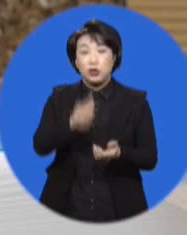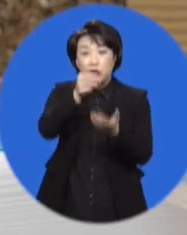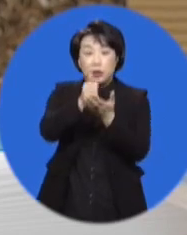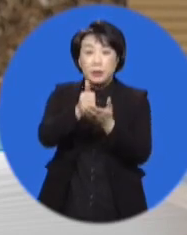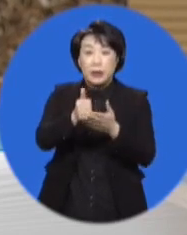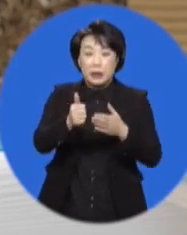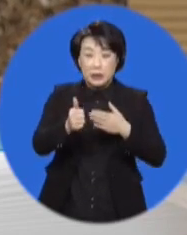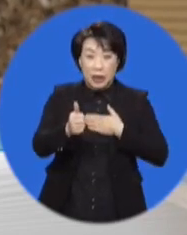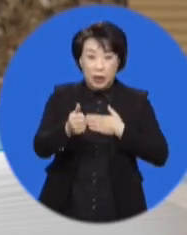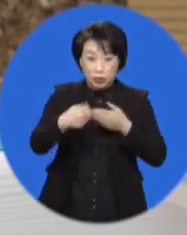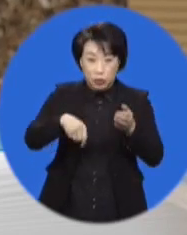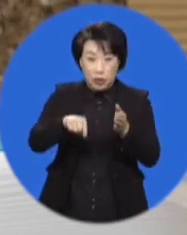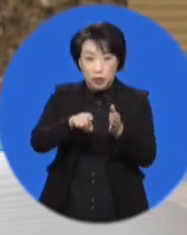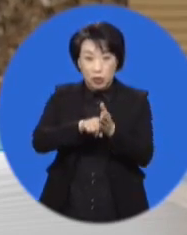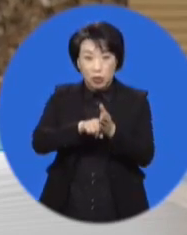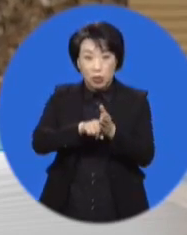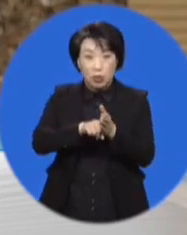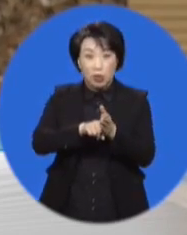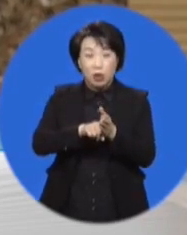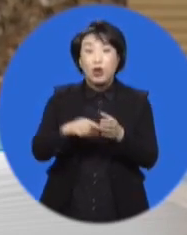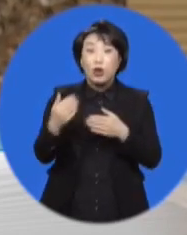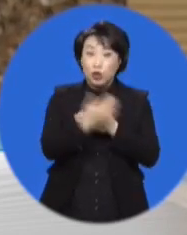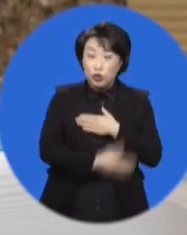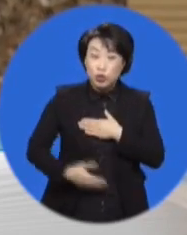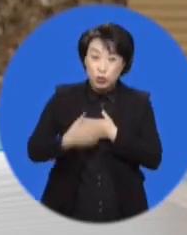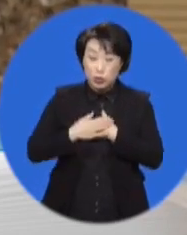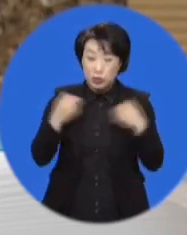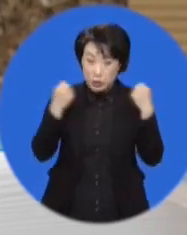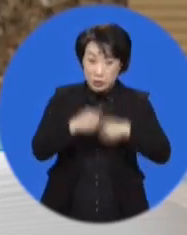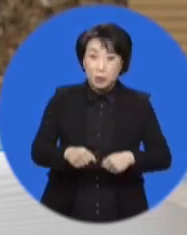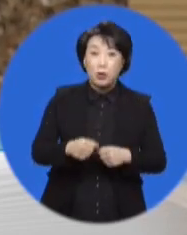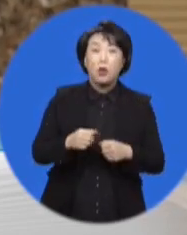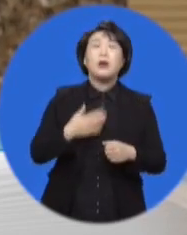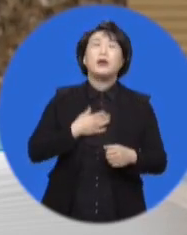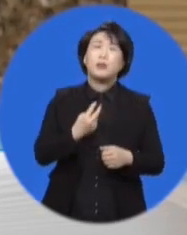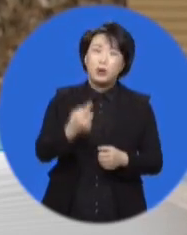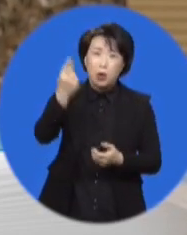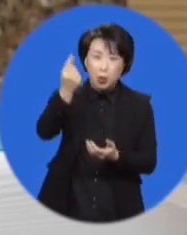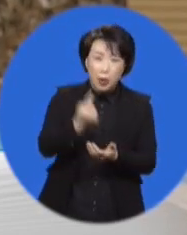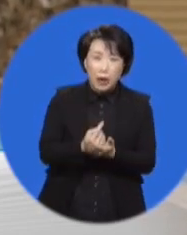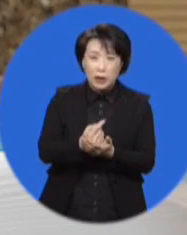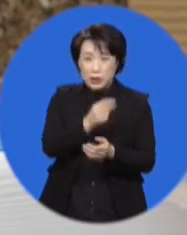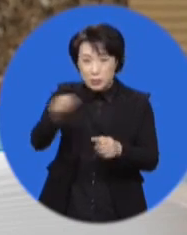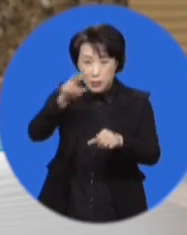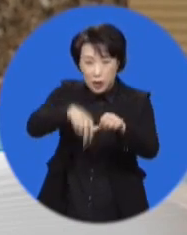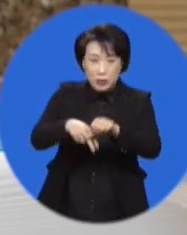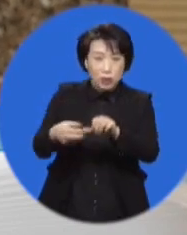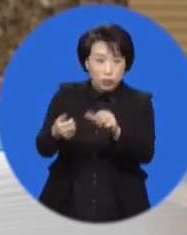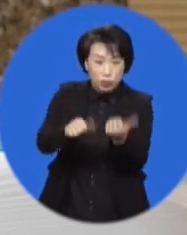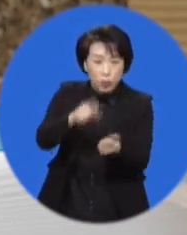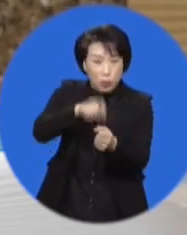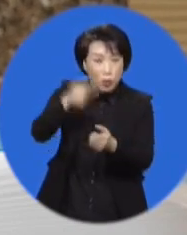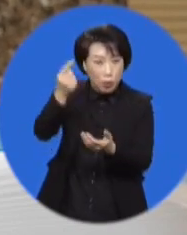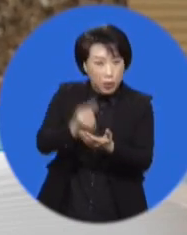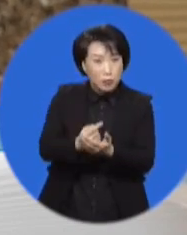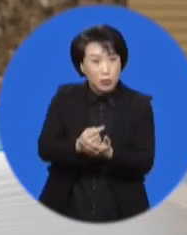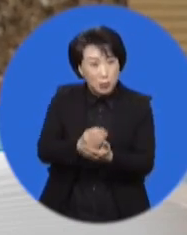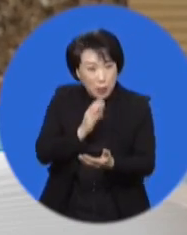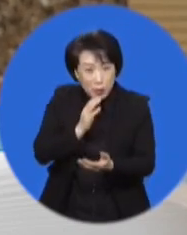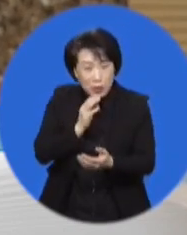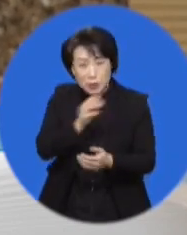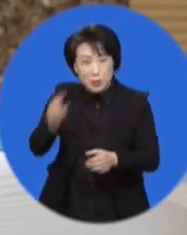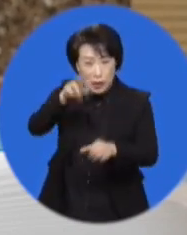주님이 자기를 위해서 육신을 입고 고의적으로 와서 죽으러 와서 찔리고